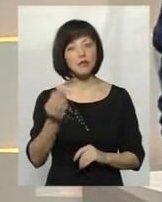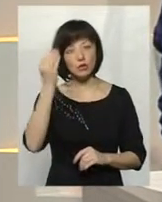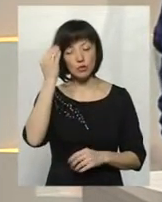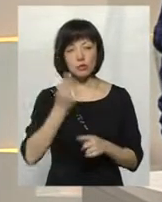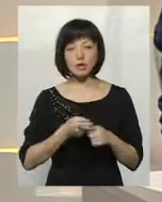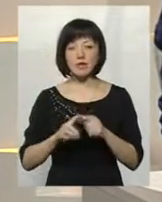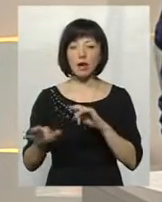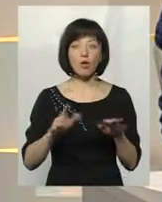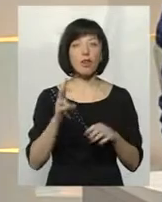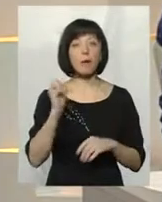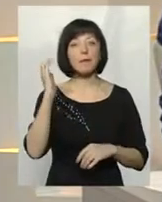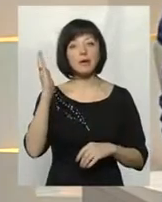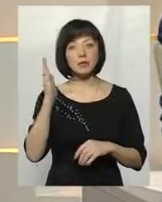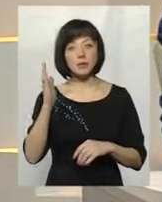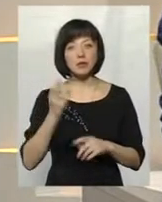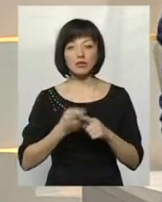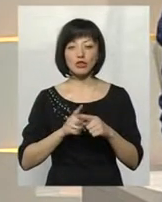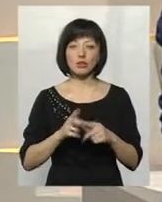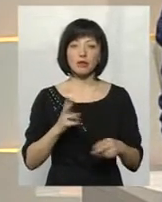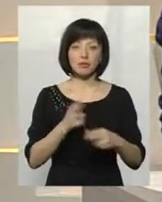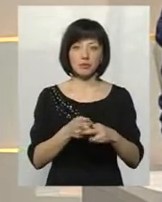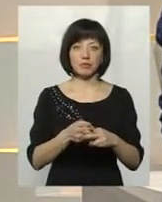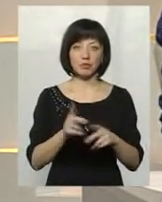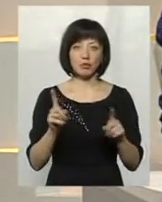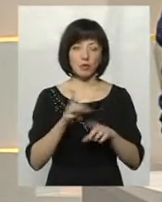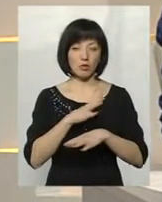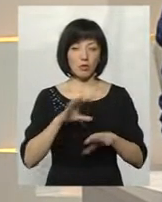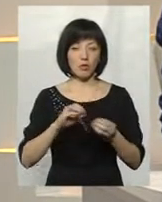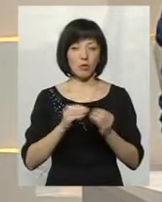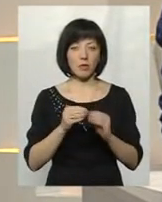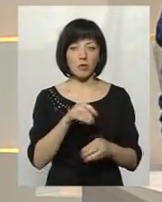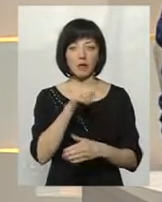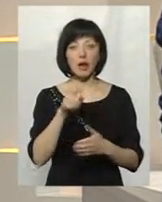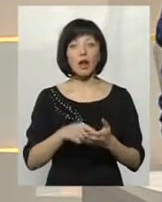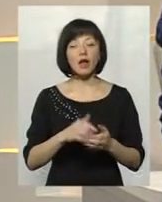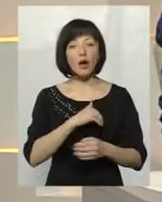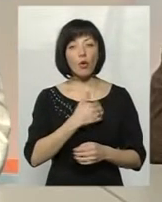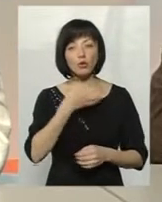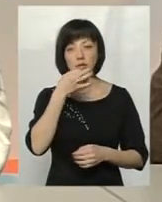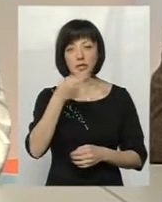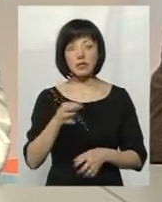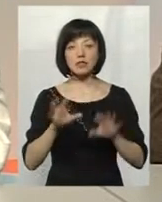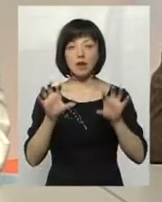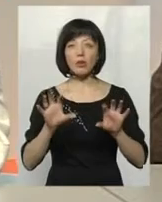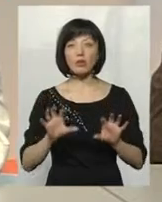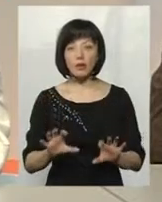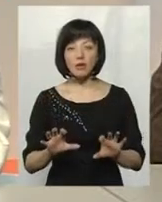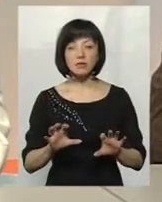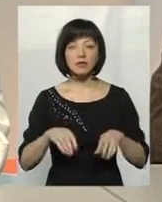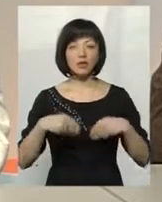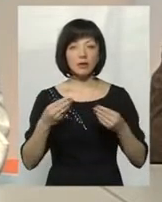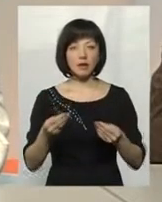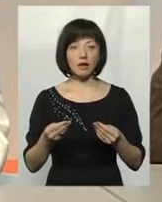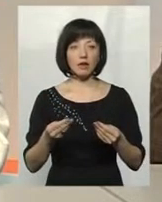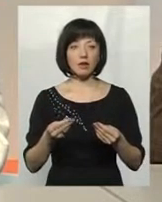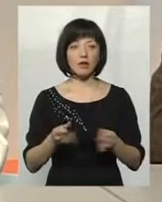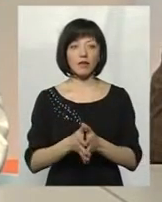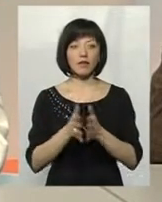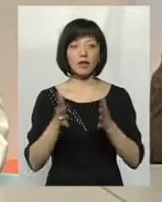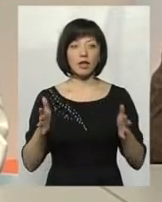на перспективу чи крок на упередження? Ну, я хочу сказати, що законодавство, чинне законодавство надає досить